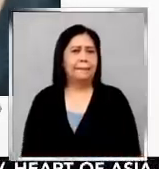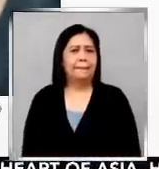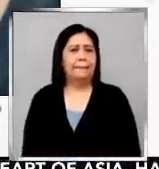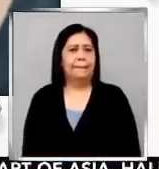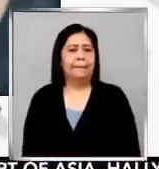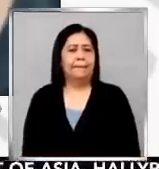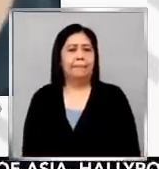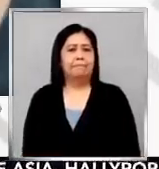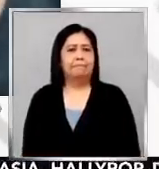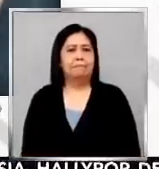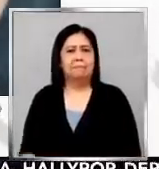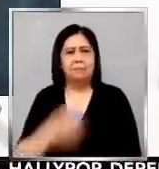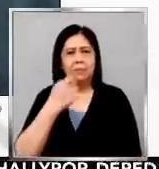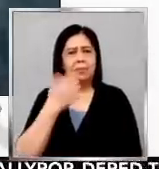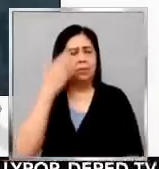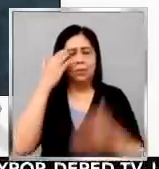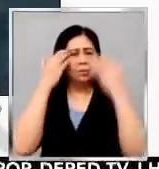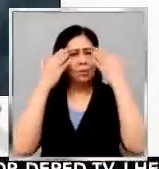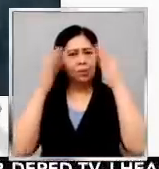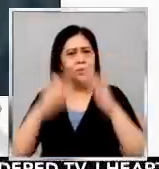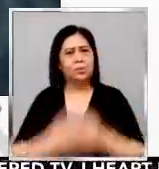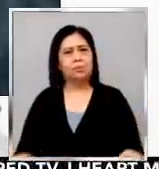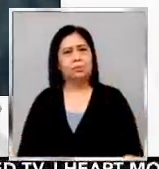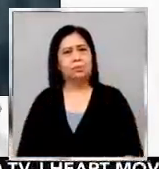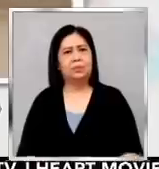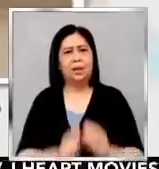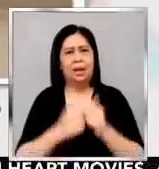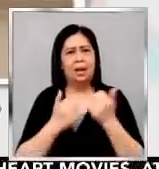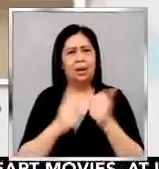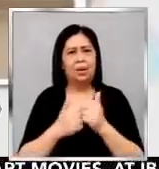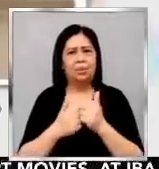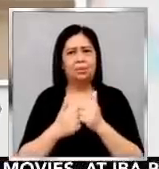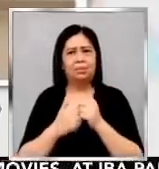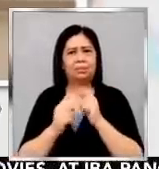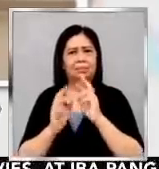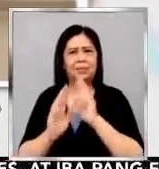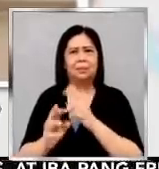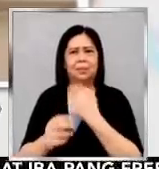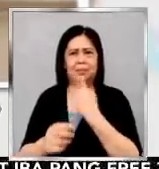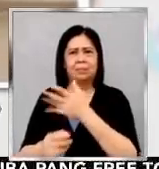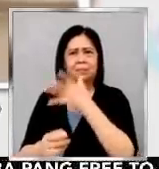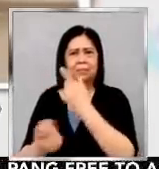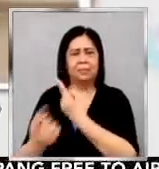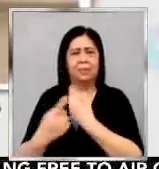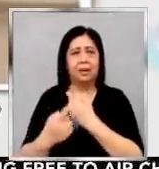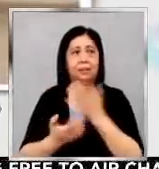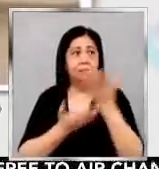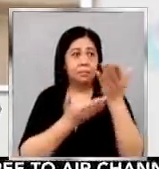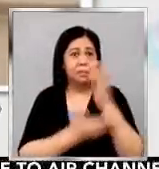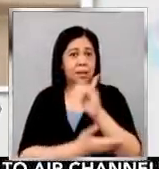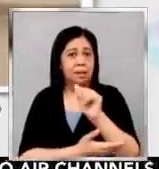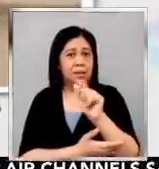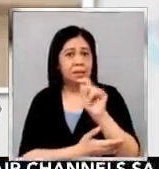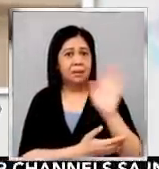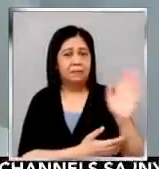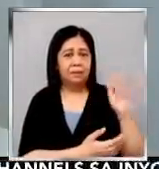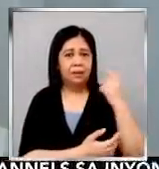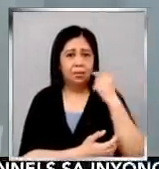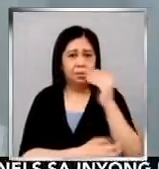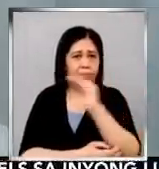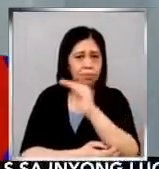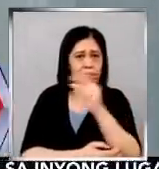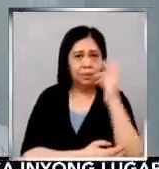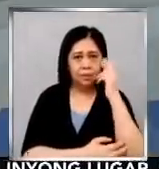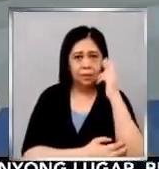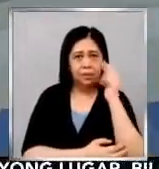Because I don't know how I would respond to that. Inilapit namin sa IATF ang panawagan ni Randy. Pero nauna